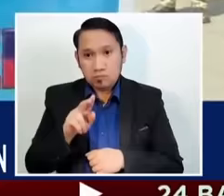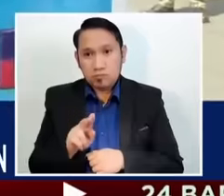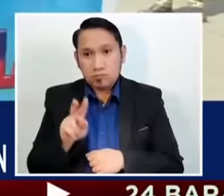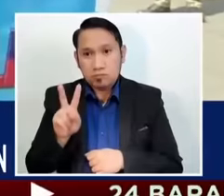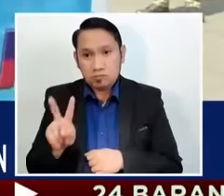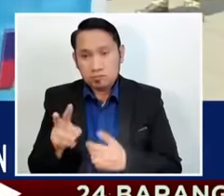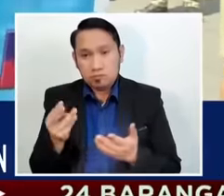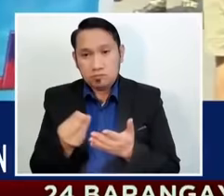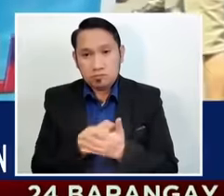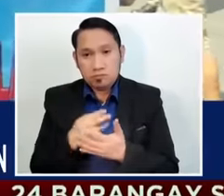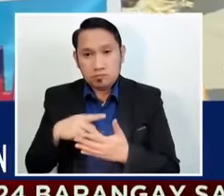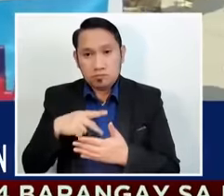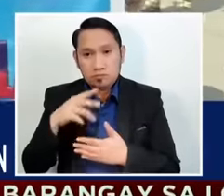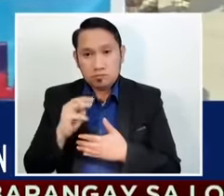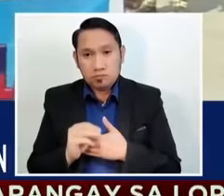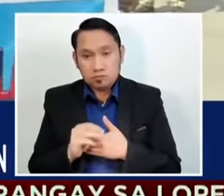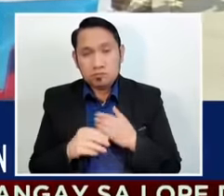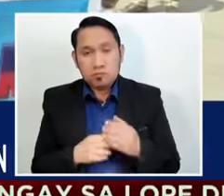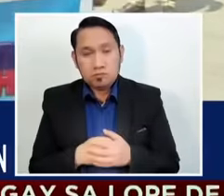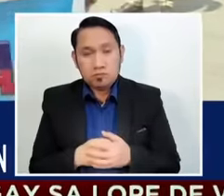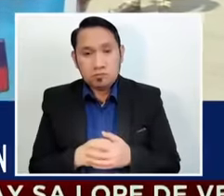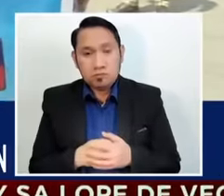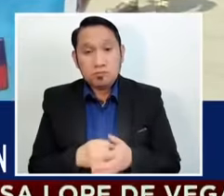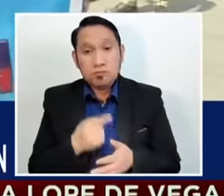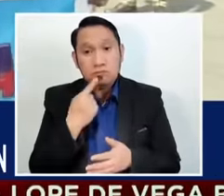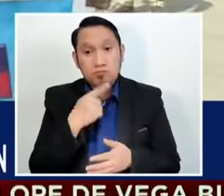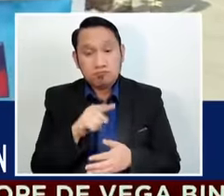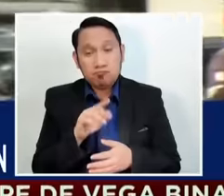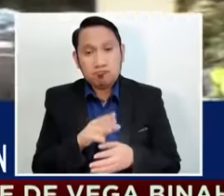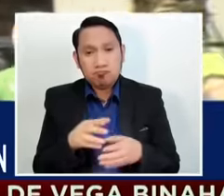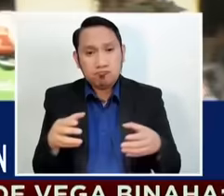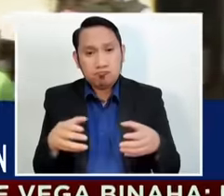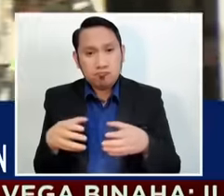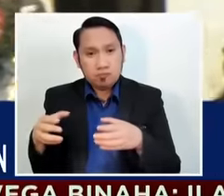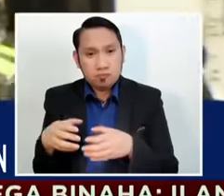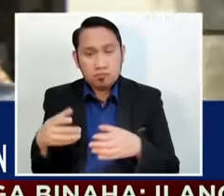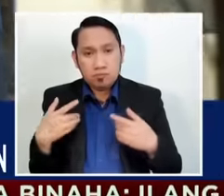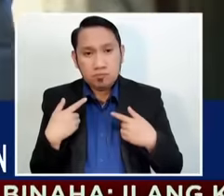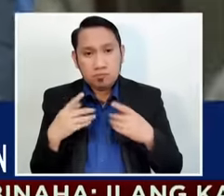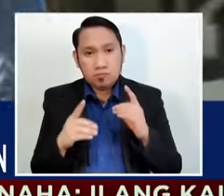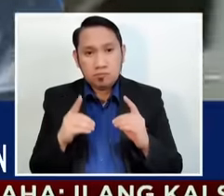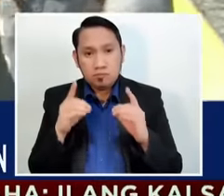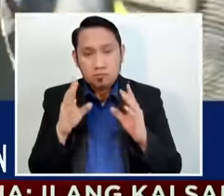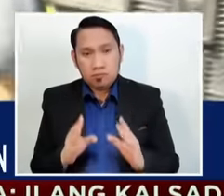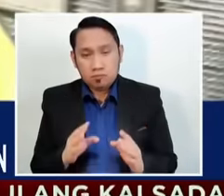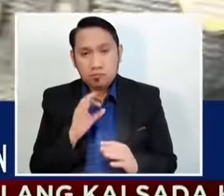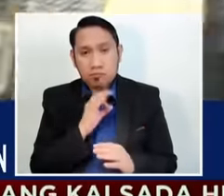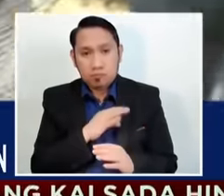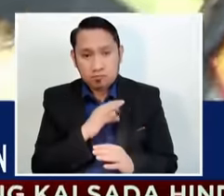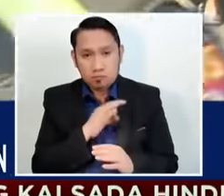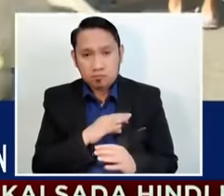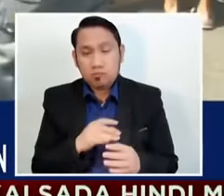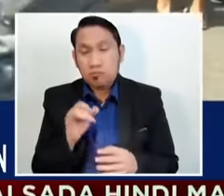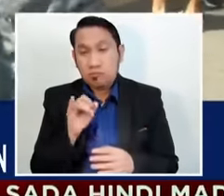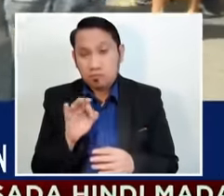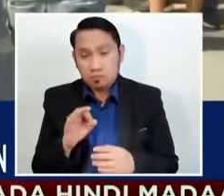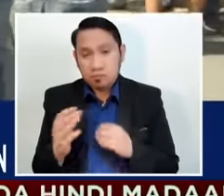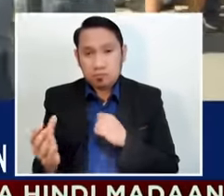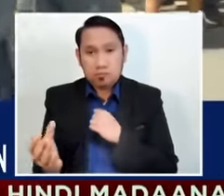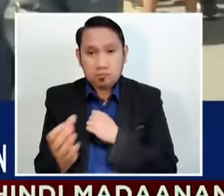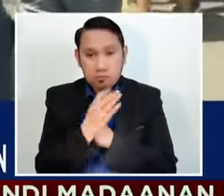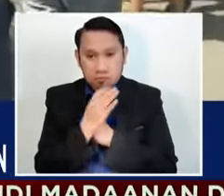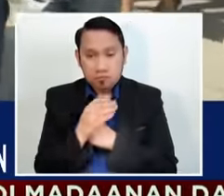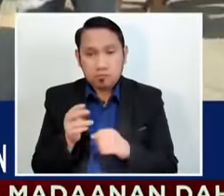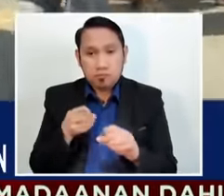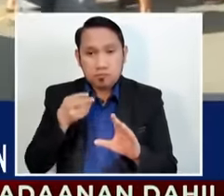program. Para sa mga transport group, hindi mga driver o operator ang makikinabang kapag pinilit silang sumali